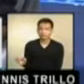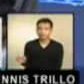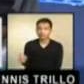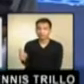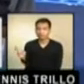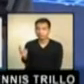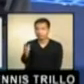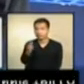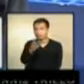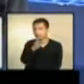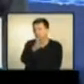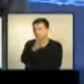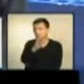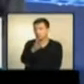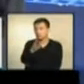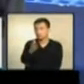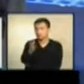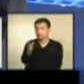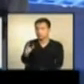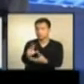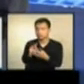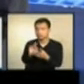two. Okay. Nanay,